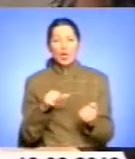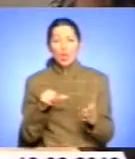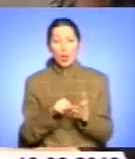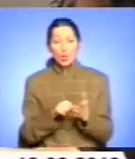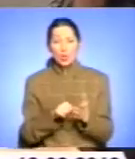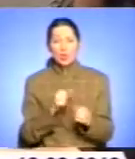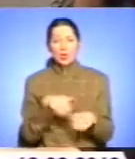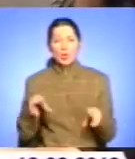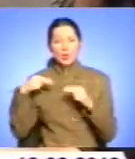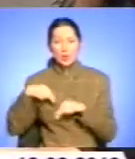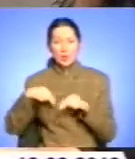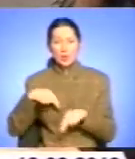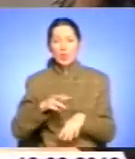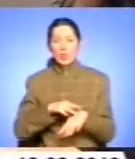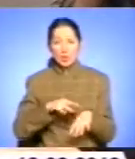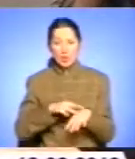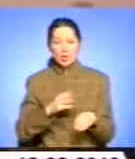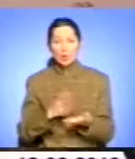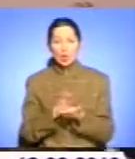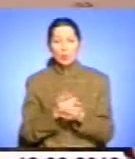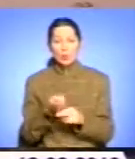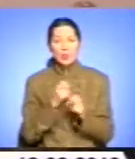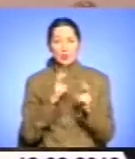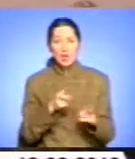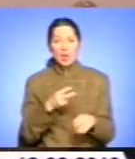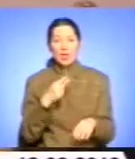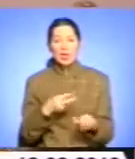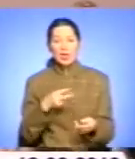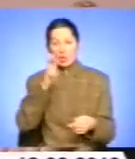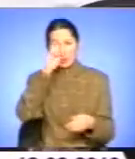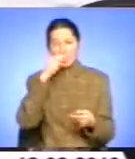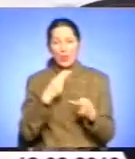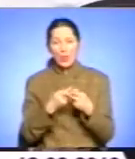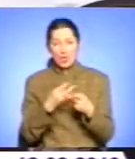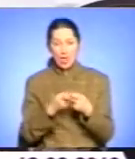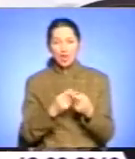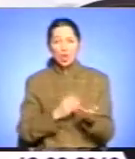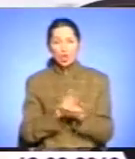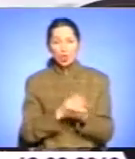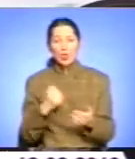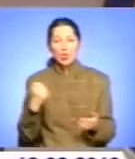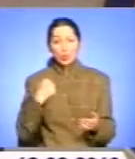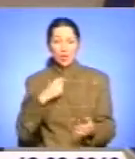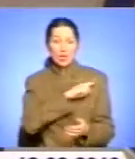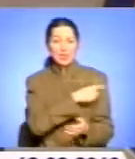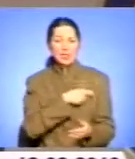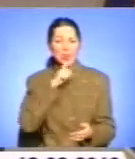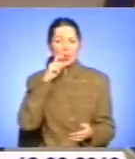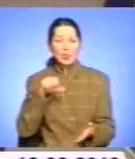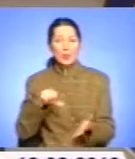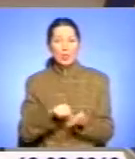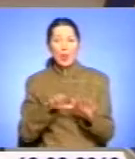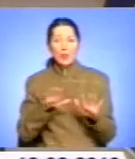України, Міністерства внутрішніх справ України, Державної пенітенціарної служби України, Збройних сил України, представники місцевих